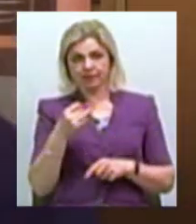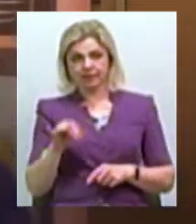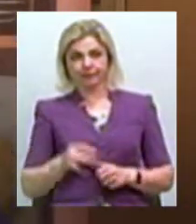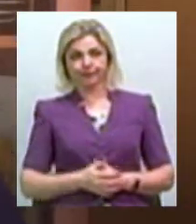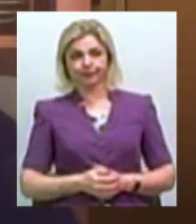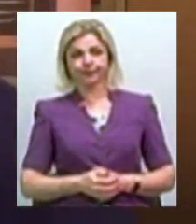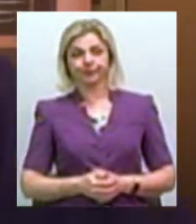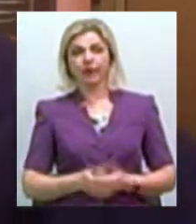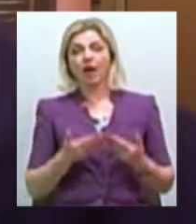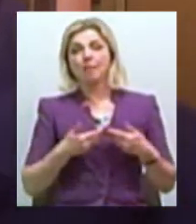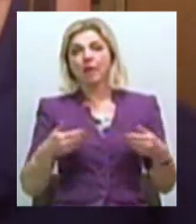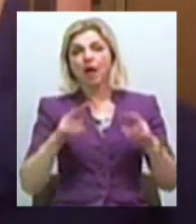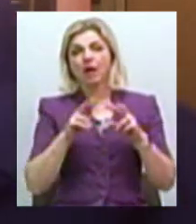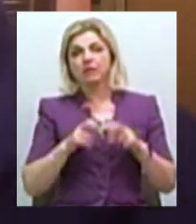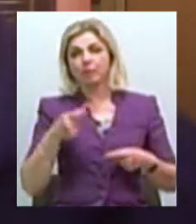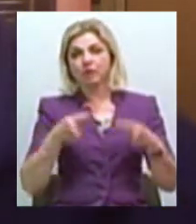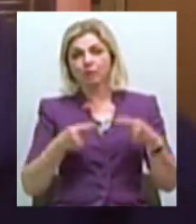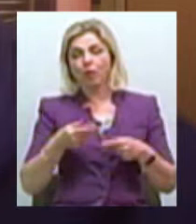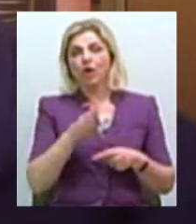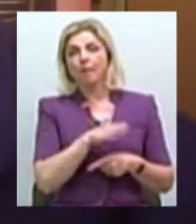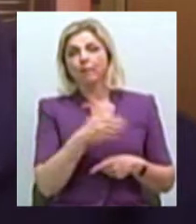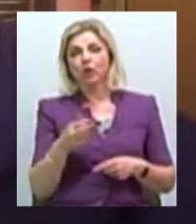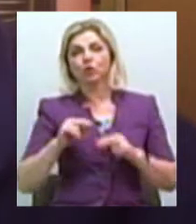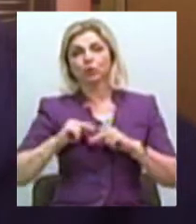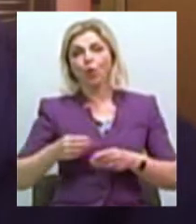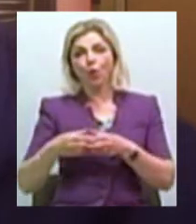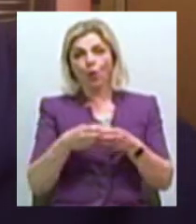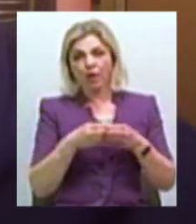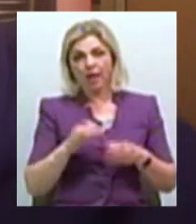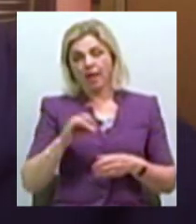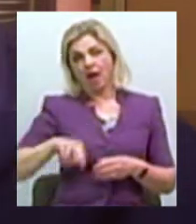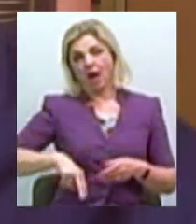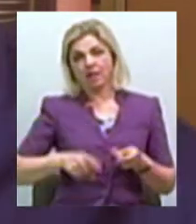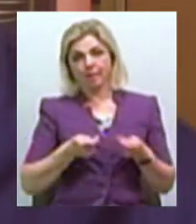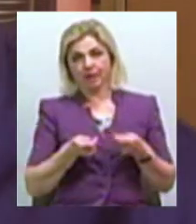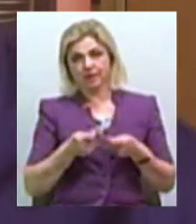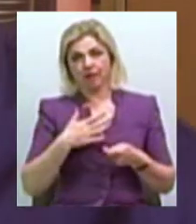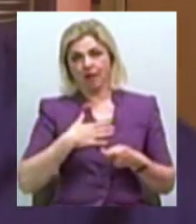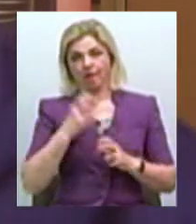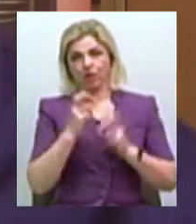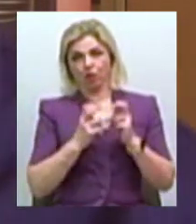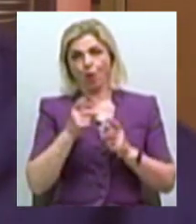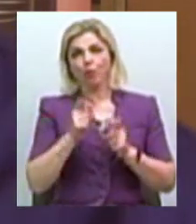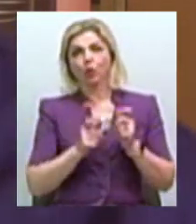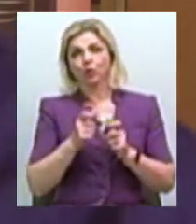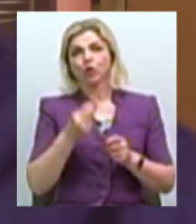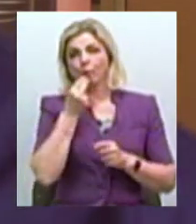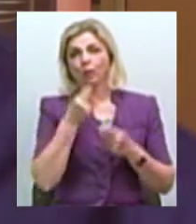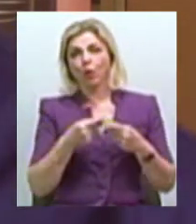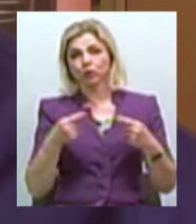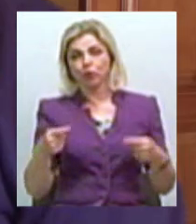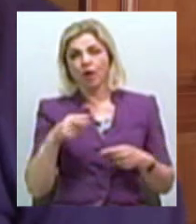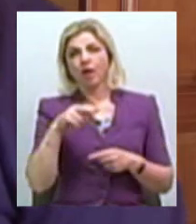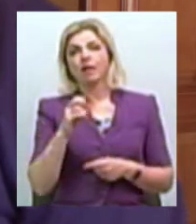розглядали спір між трудовим колективом і адміністрацією нашого виробника молочних продуктів «Лакторіс